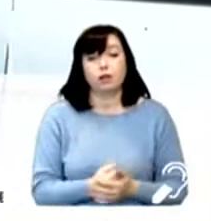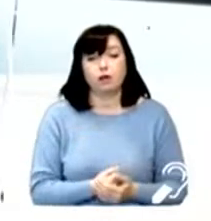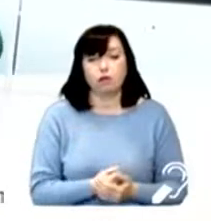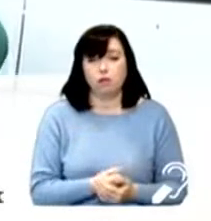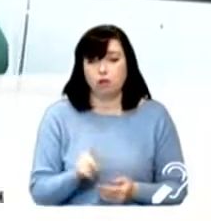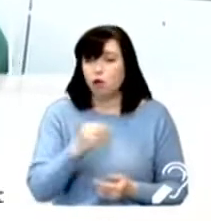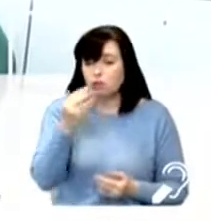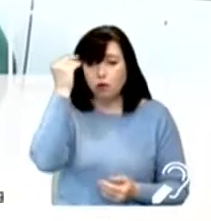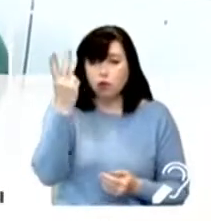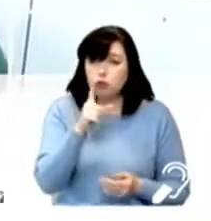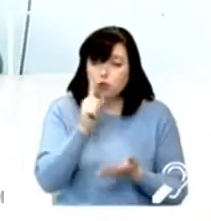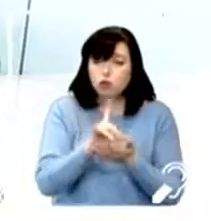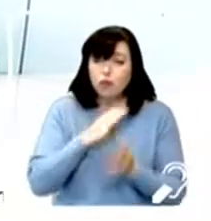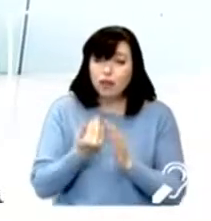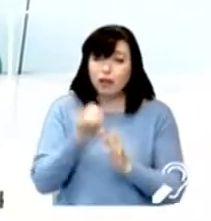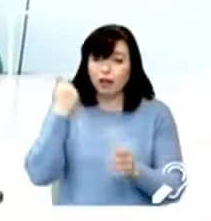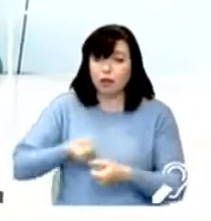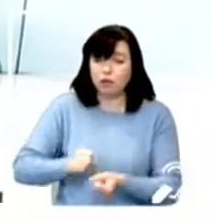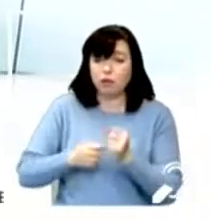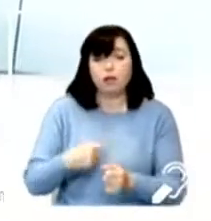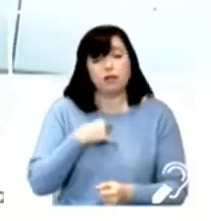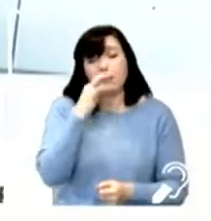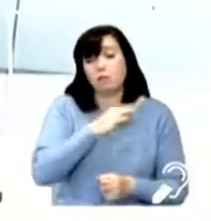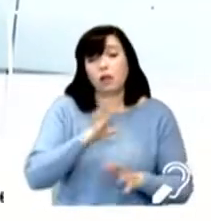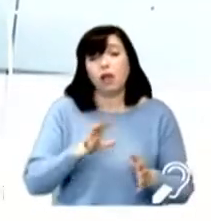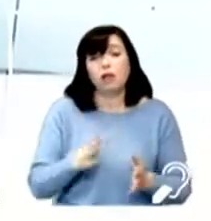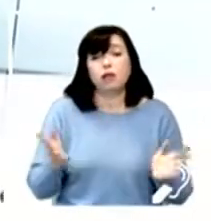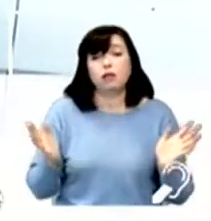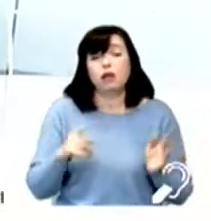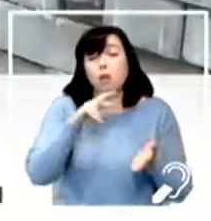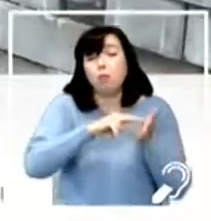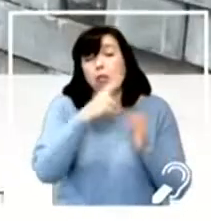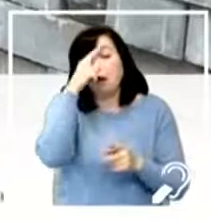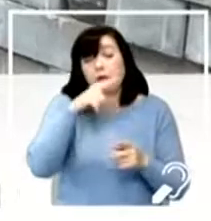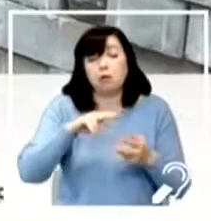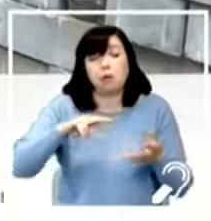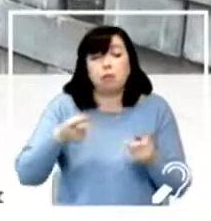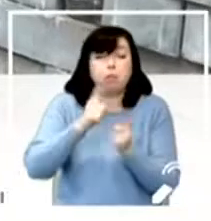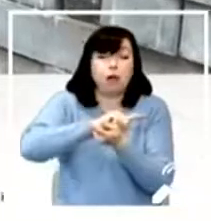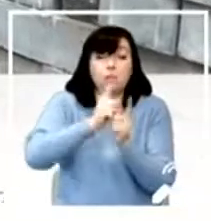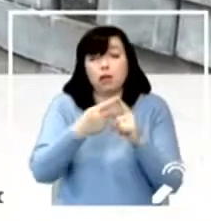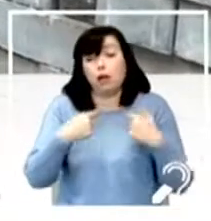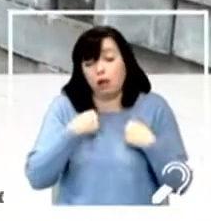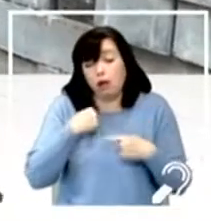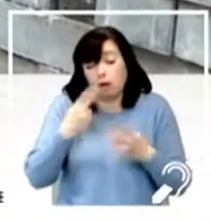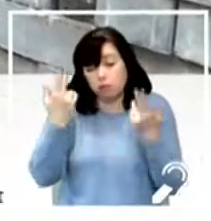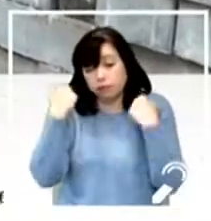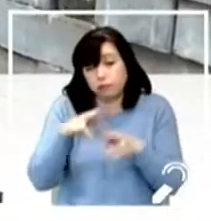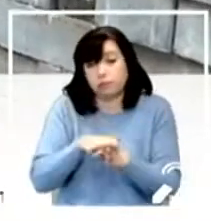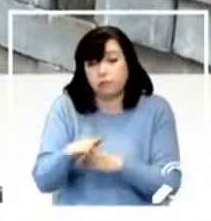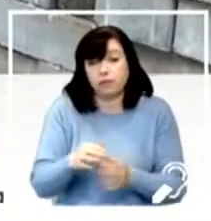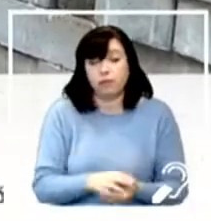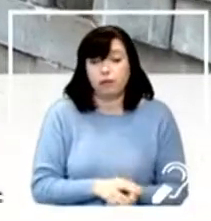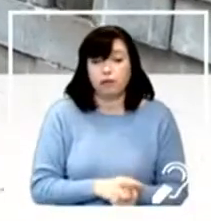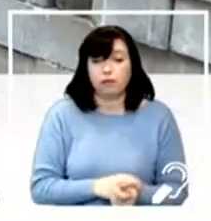credeți că trebuia săpat până a fi pus pavajul? Nu ne-a spus. Cum au schimbat planurile, tăcile, așa și noi. Gata. Dar se întâmplă așa de multe